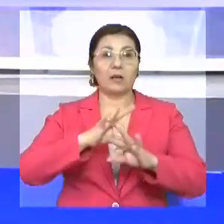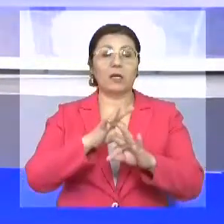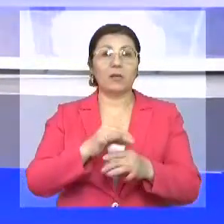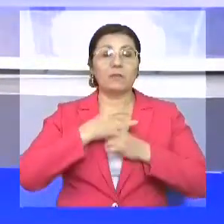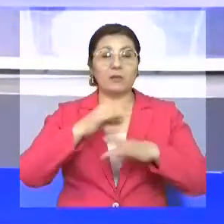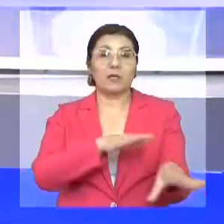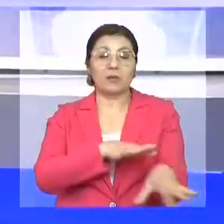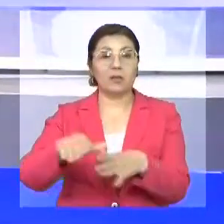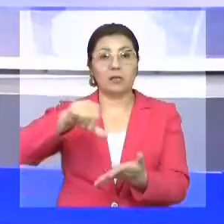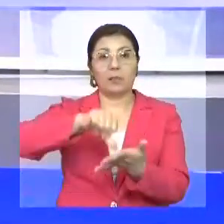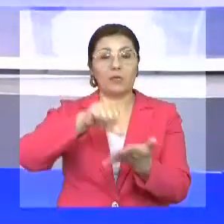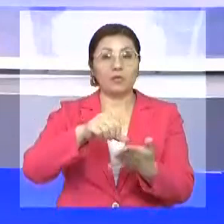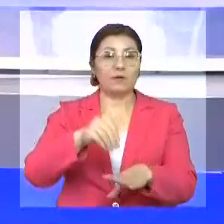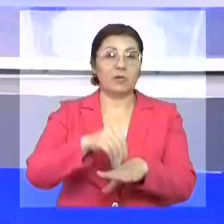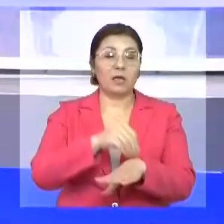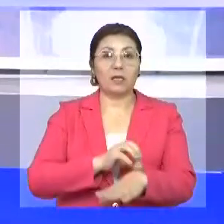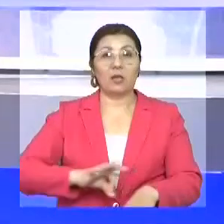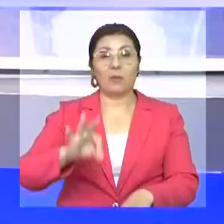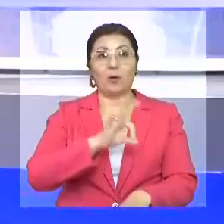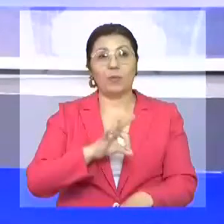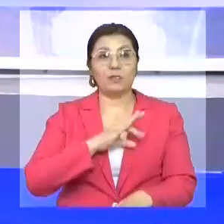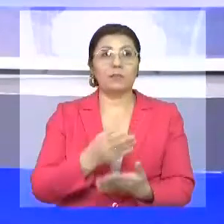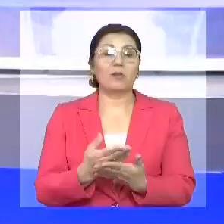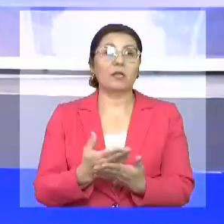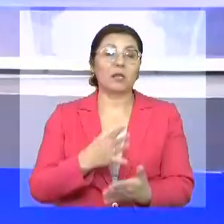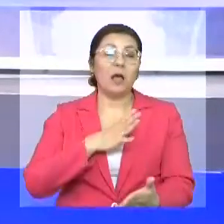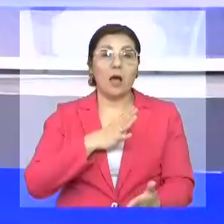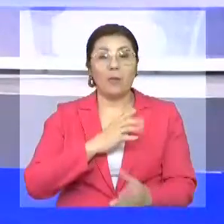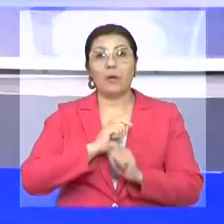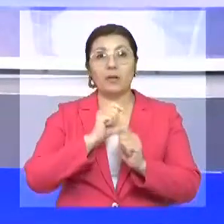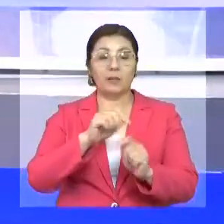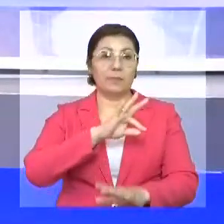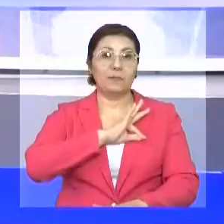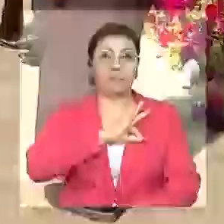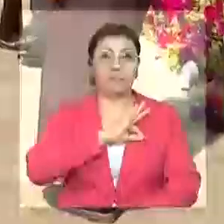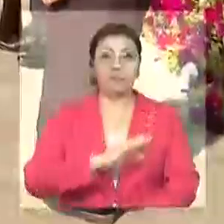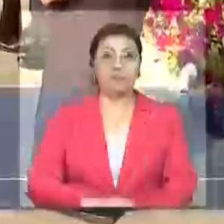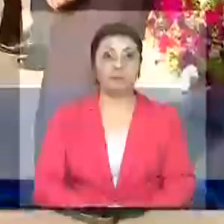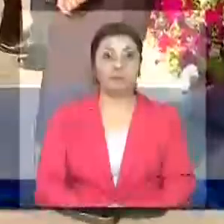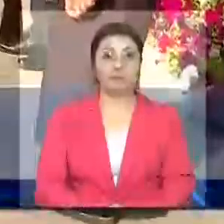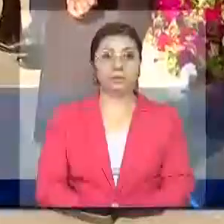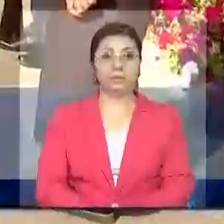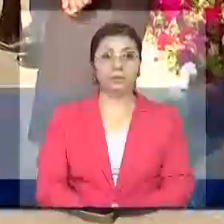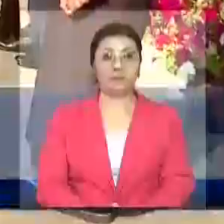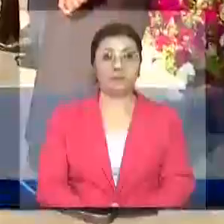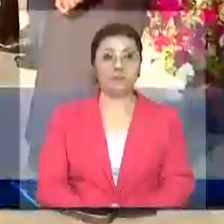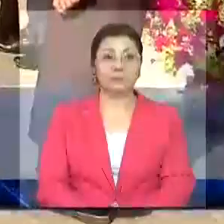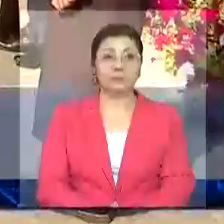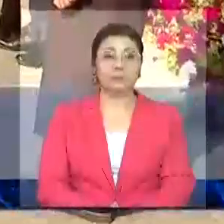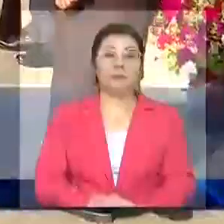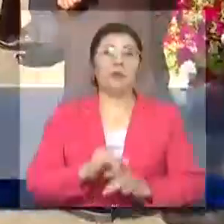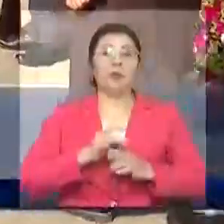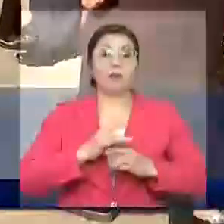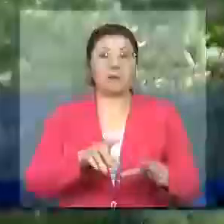мероприятия с участием Акима области ряд отличившихся военных был достоин наград торжество